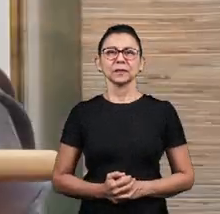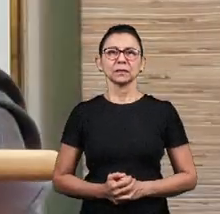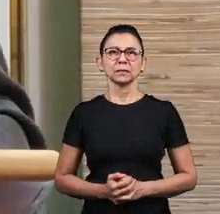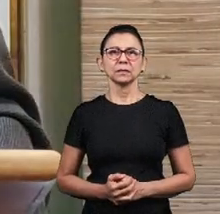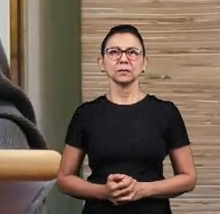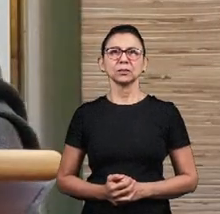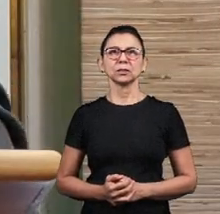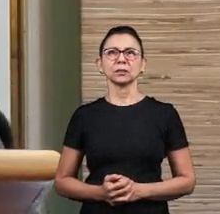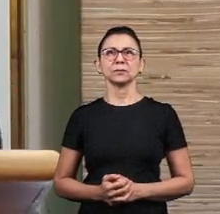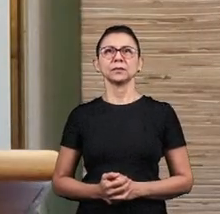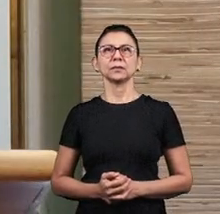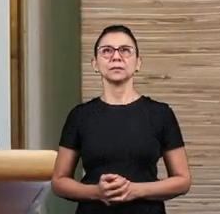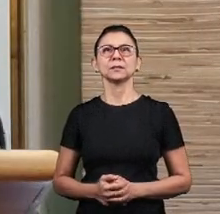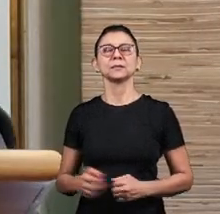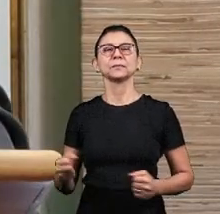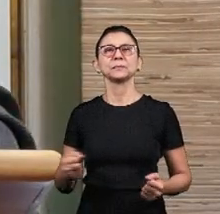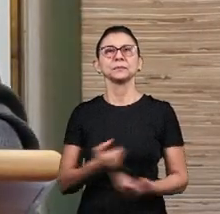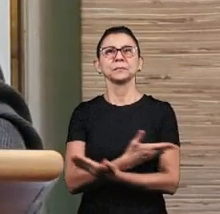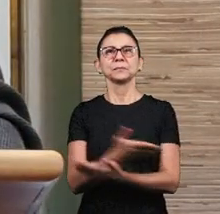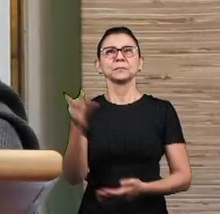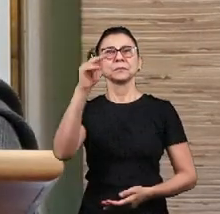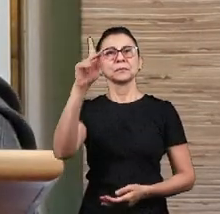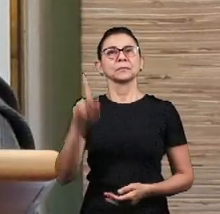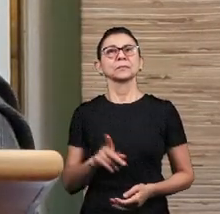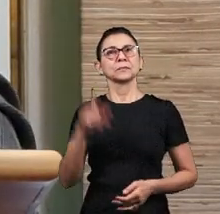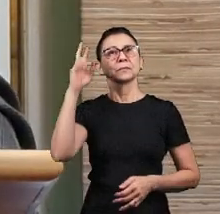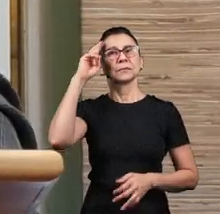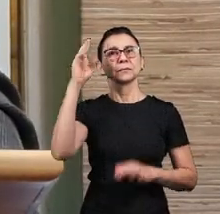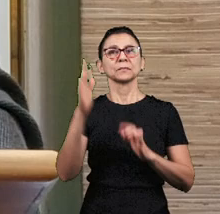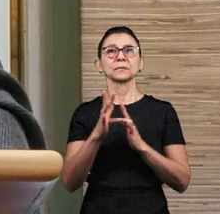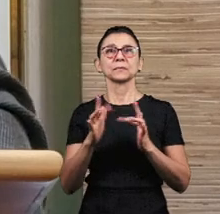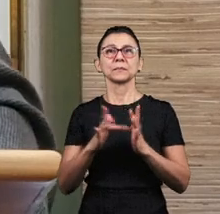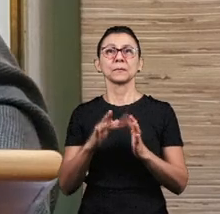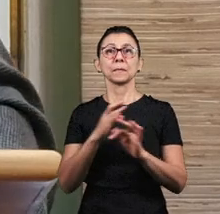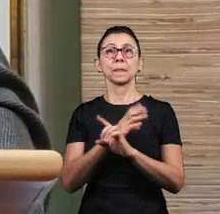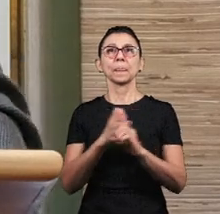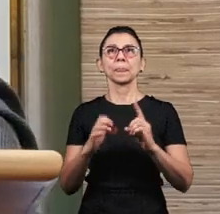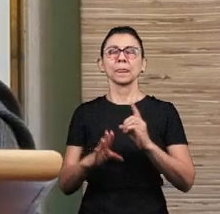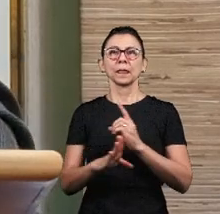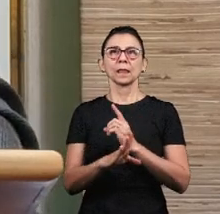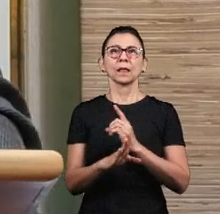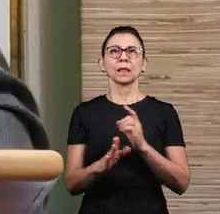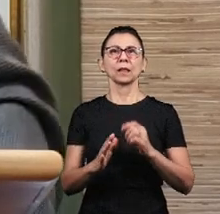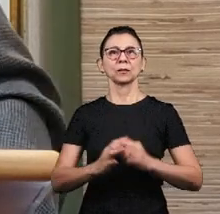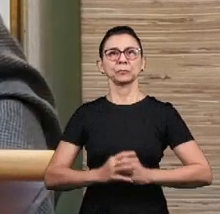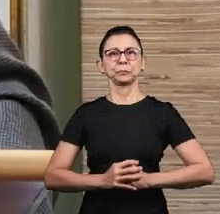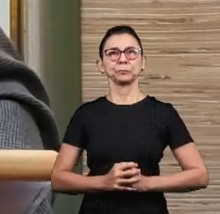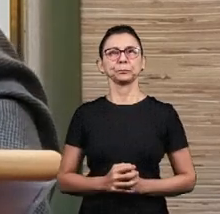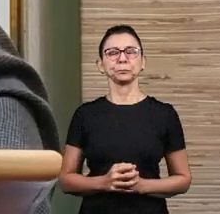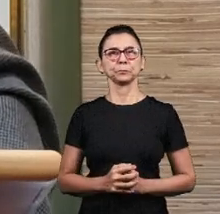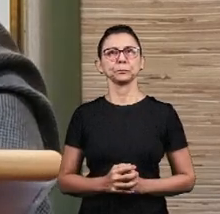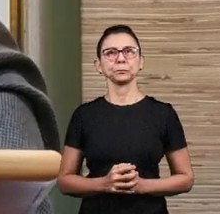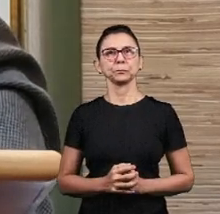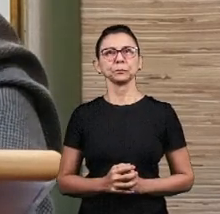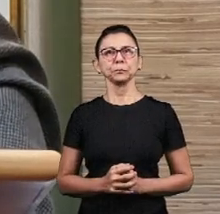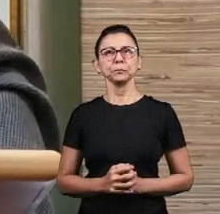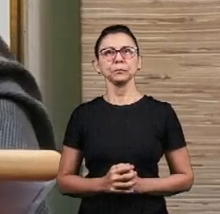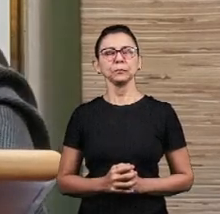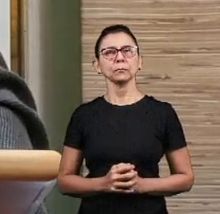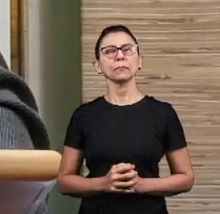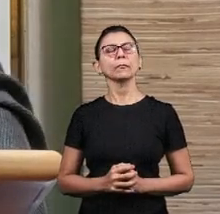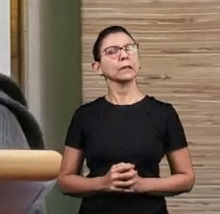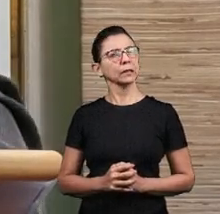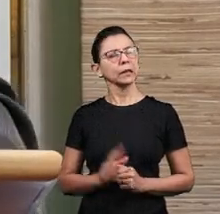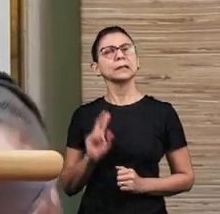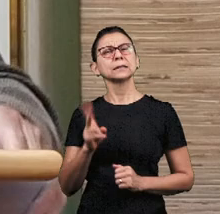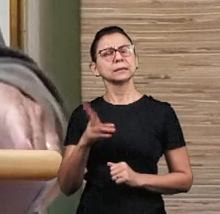em mim. Nous saluons à tous dans la paix du Seigneur. Nous sommes dans notre école biblique dominicale, comme nous faisons